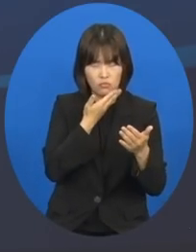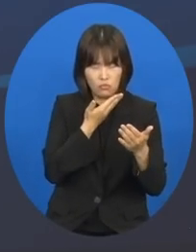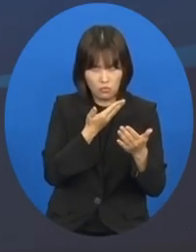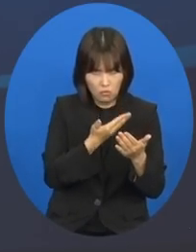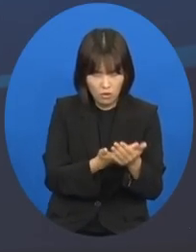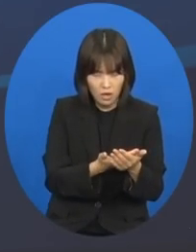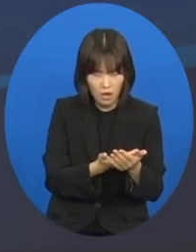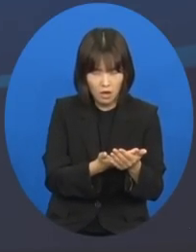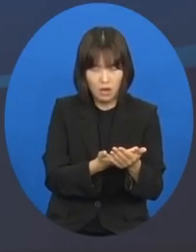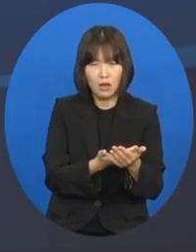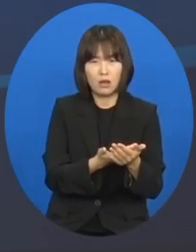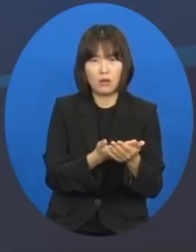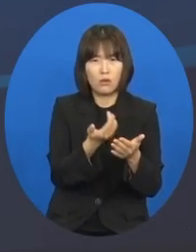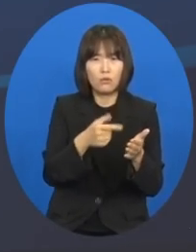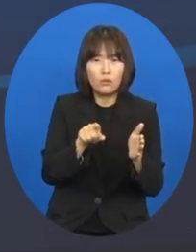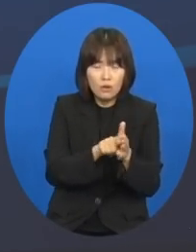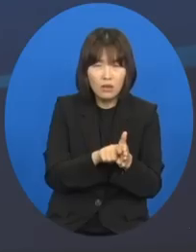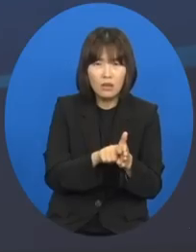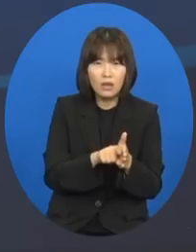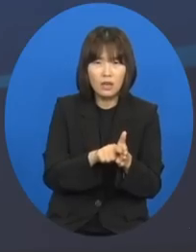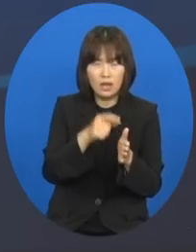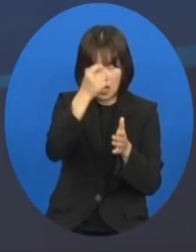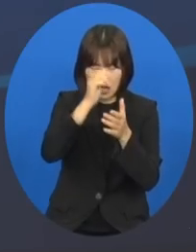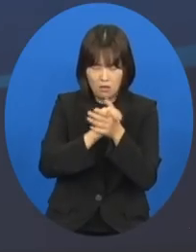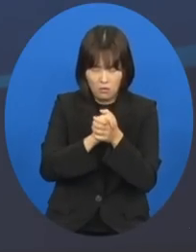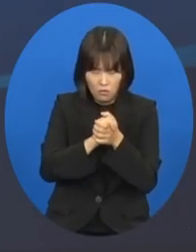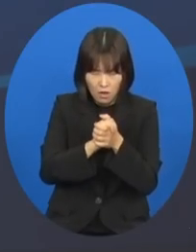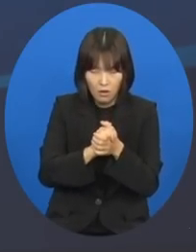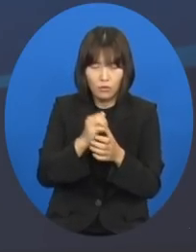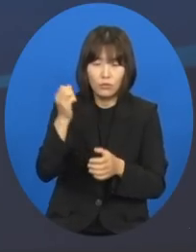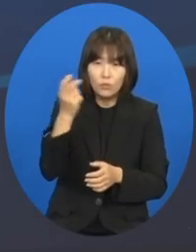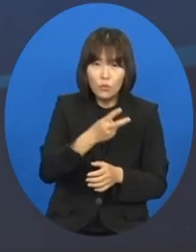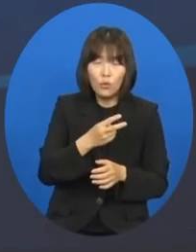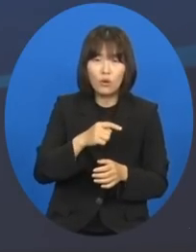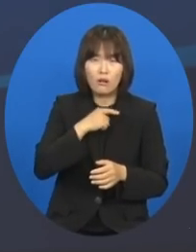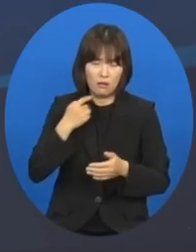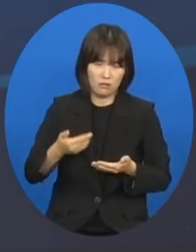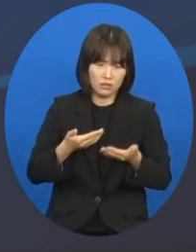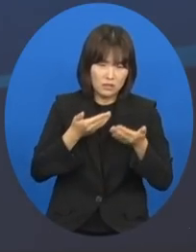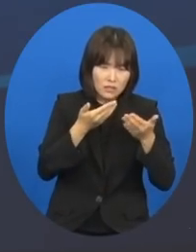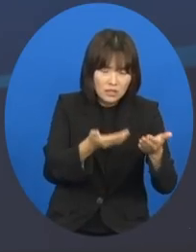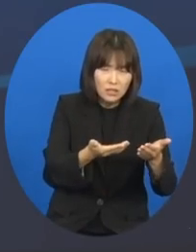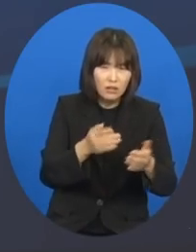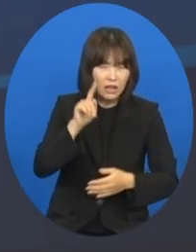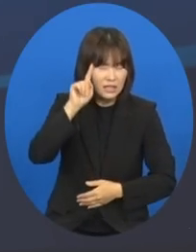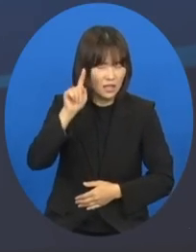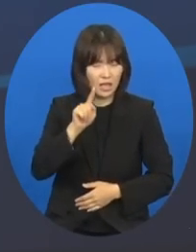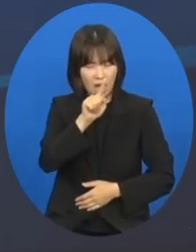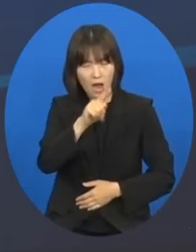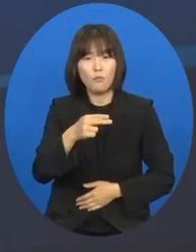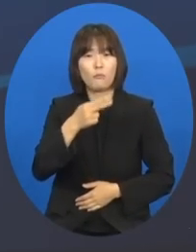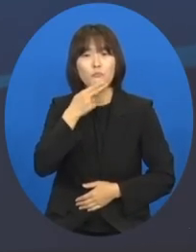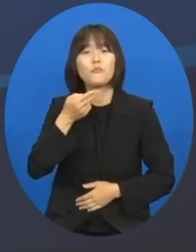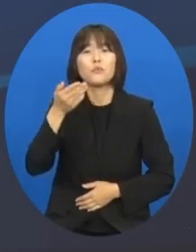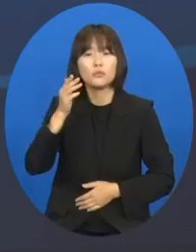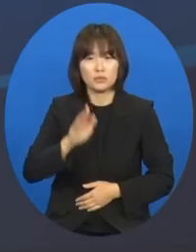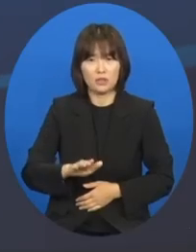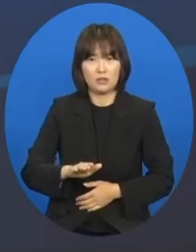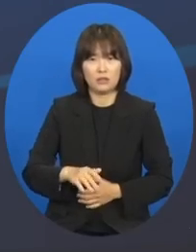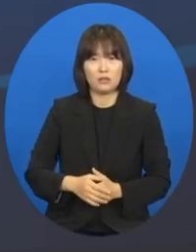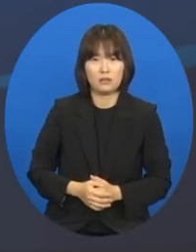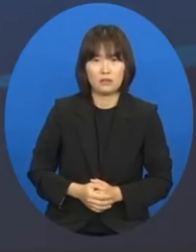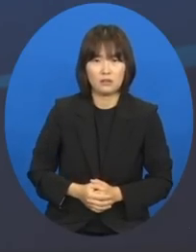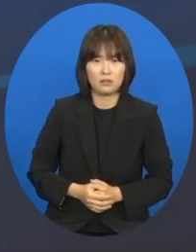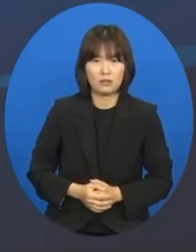위해서 눈물로 기도하고 아낌없이 헌신하고 한 번도 짜증을 내지 않고 그렇게 헌신했던 사람이거든요